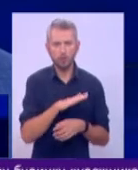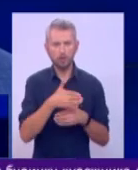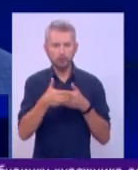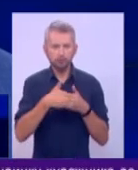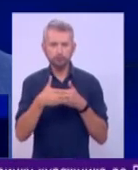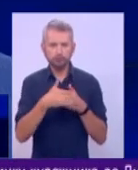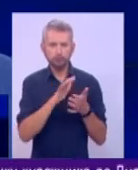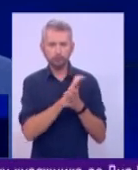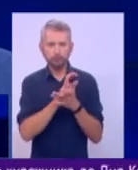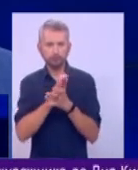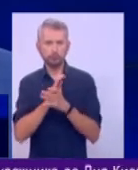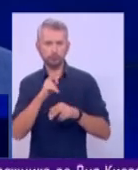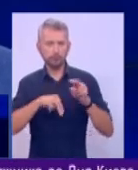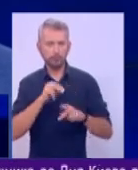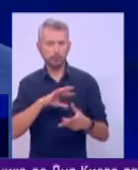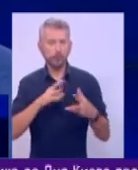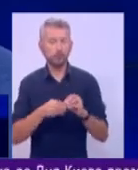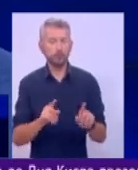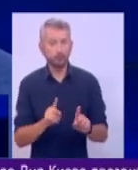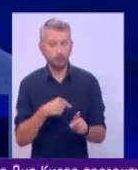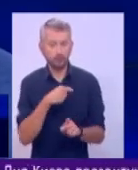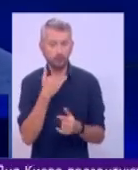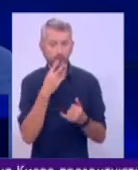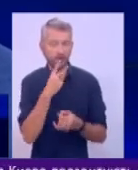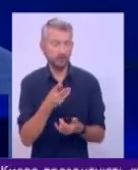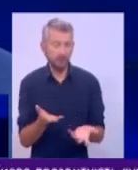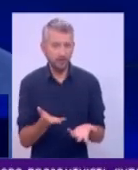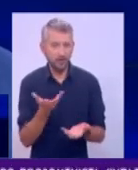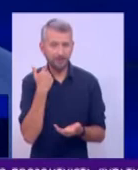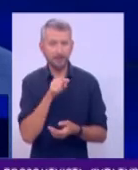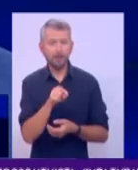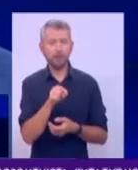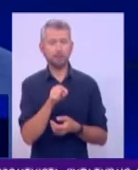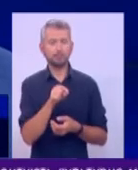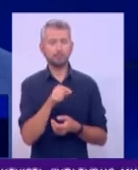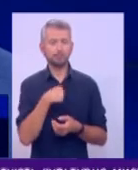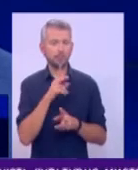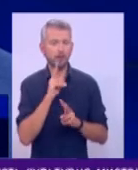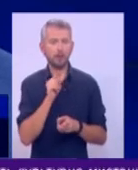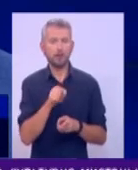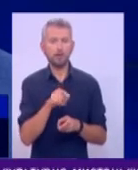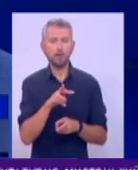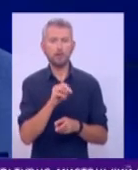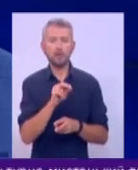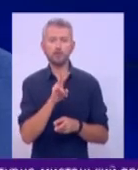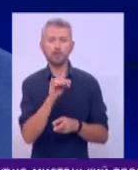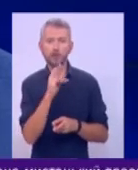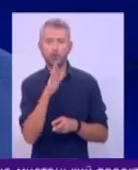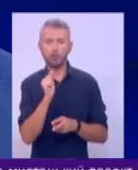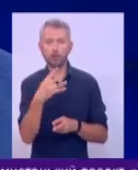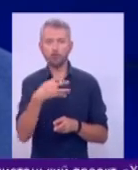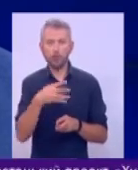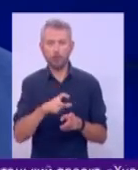и так далее, и так далее. К чему это приводит? Вы сейчас все это видите, когда там, я не знаю, на том же Мечниково там 40-этажные